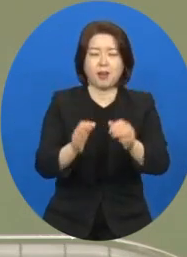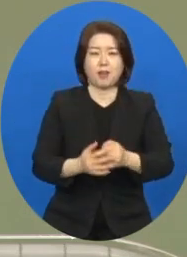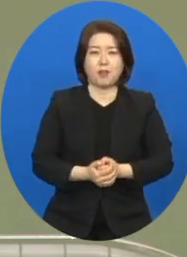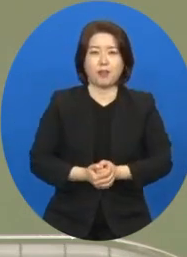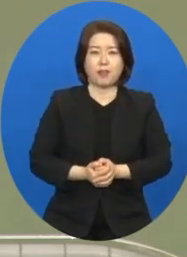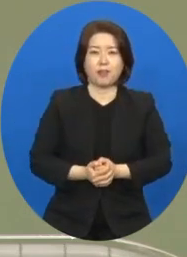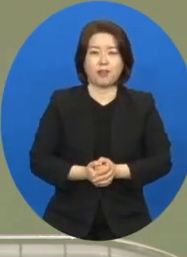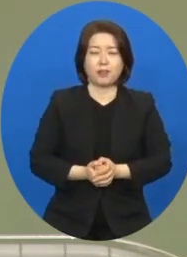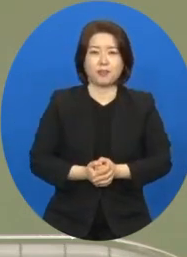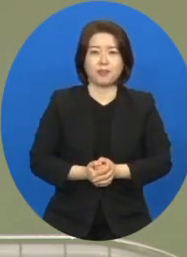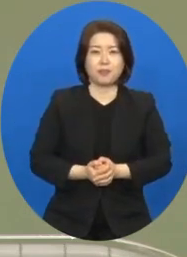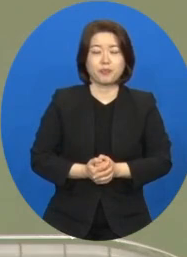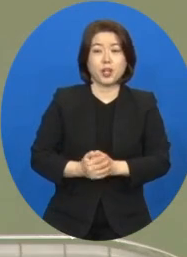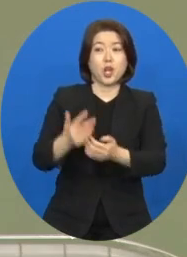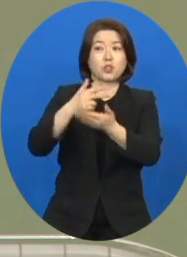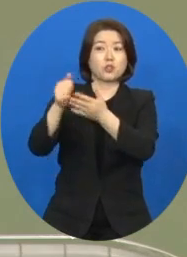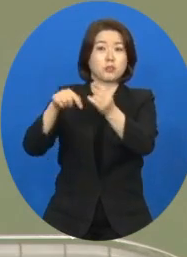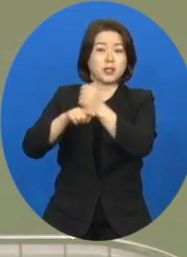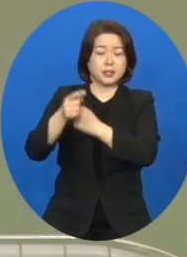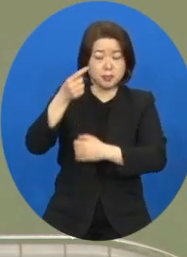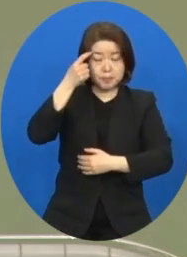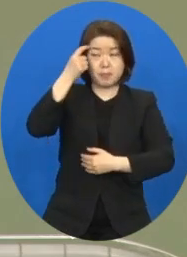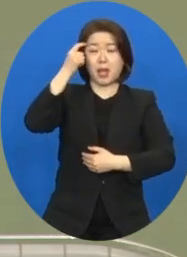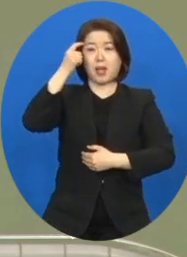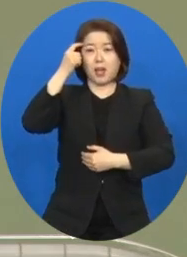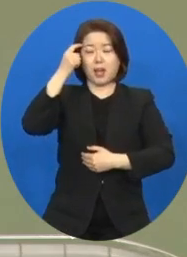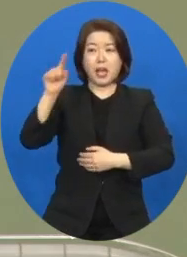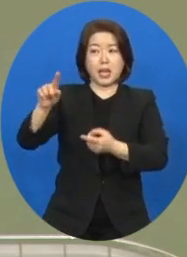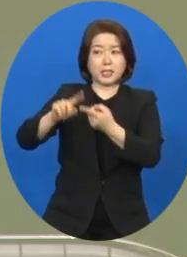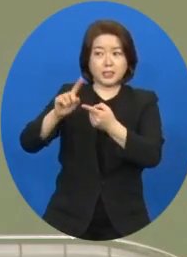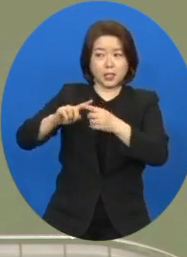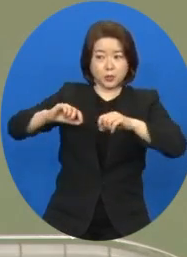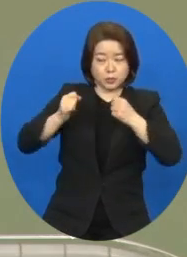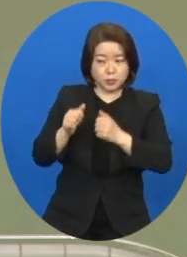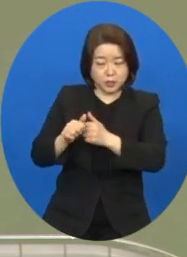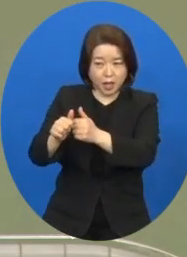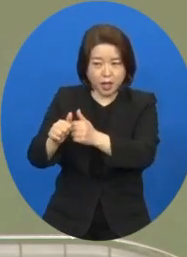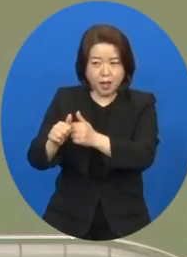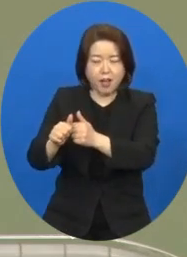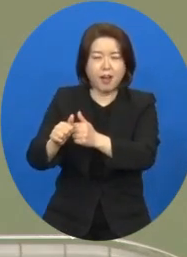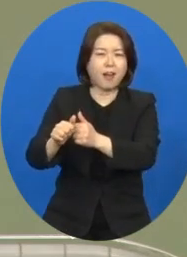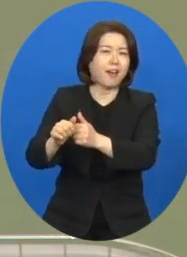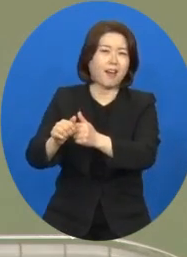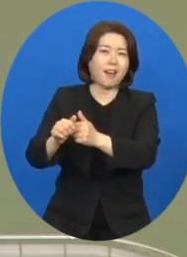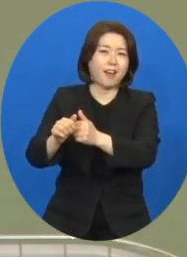물론 주님의 뜻을 깨달았다고 그대로 사라지는 것은 아닙니다.